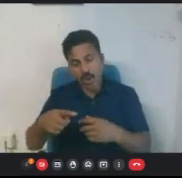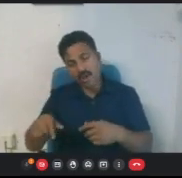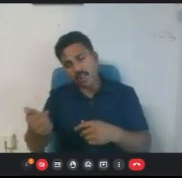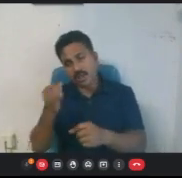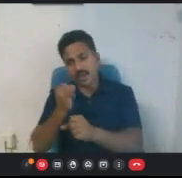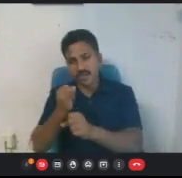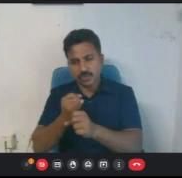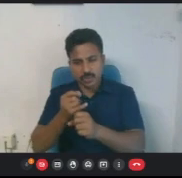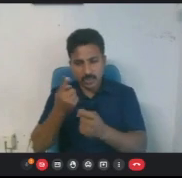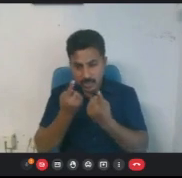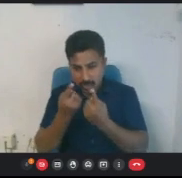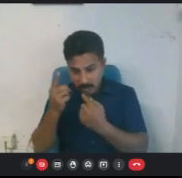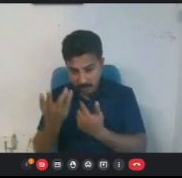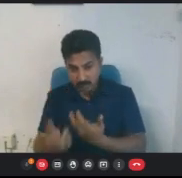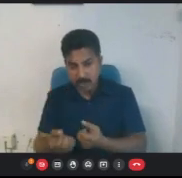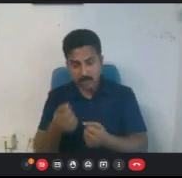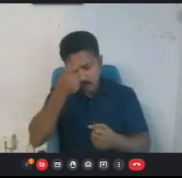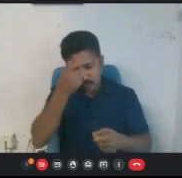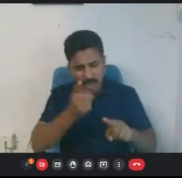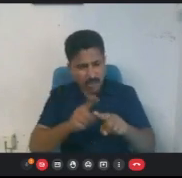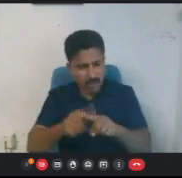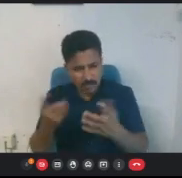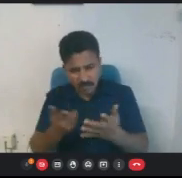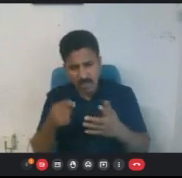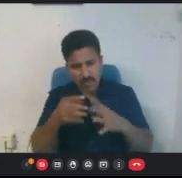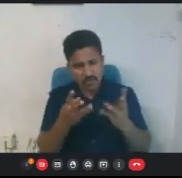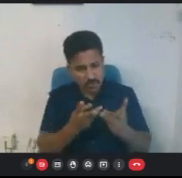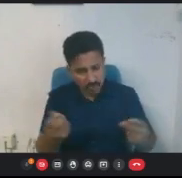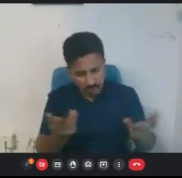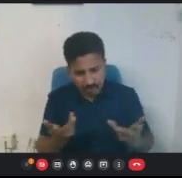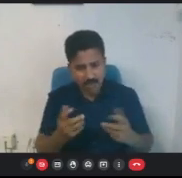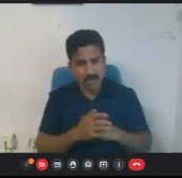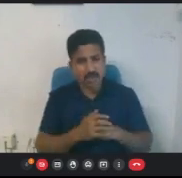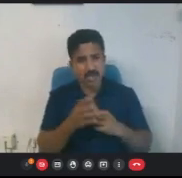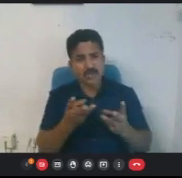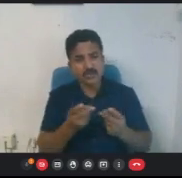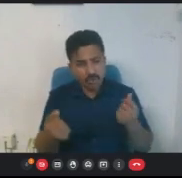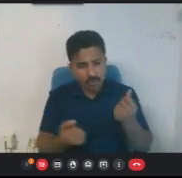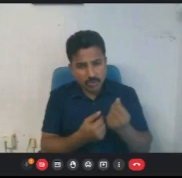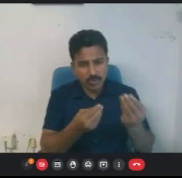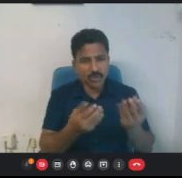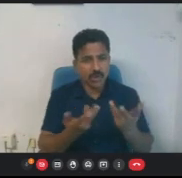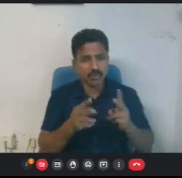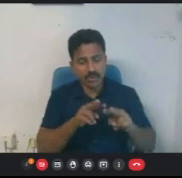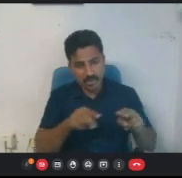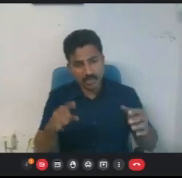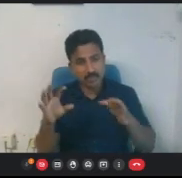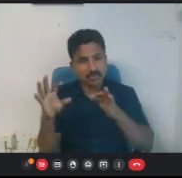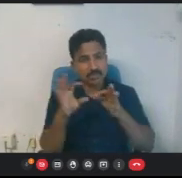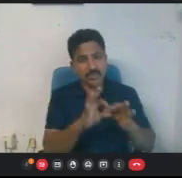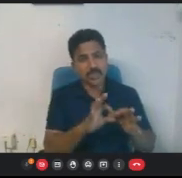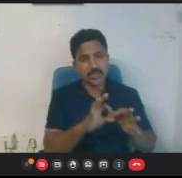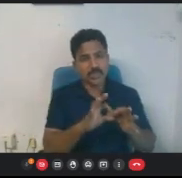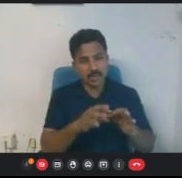പരിശോധിക്കണം. എന്തുകൊണ്ടാണ് ഇങ്ങനെ സംഭവിക്കുന്നത്, അത് എന്താണ് പരിഹാര മാർഗങ്ങൾ ചെയ്യേണ്ടത്, ആ വക കാര്യങ്ങളെ സംബന്ധിച്ചാണ്